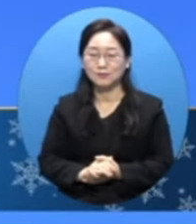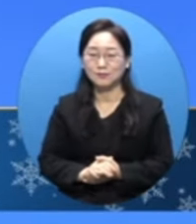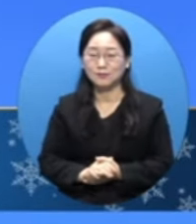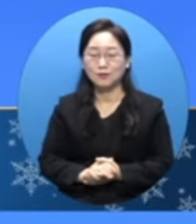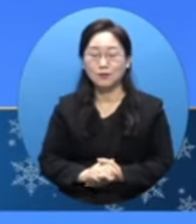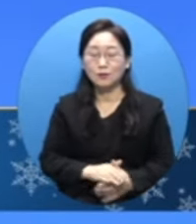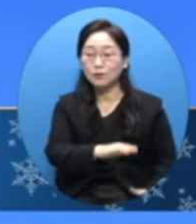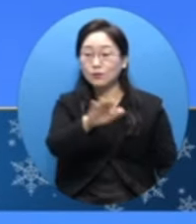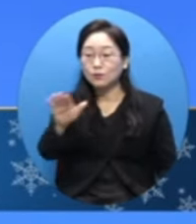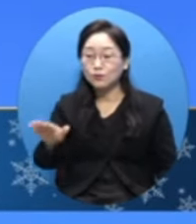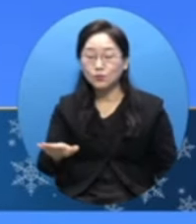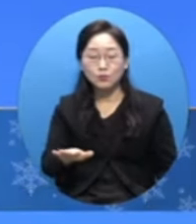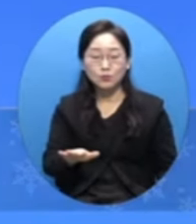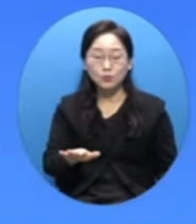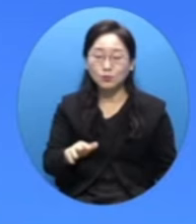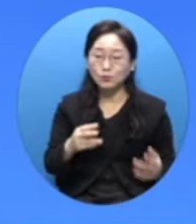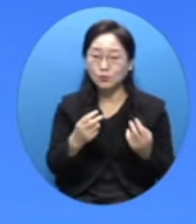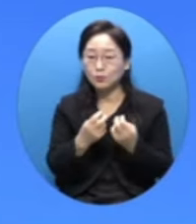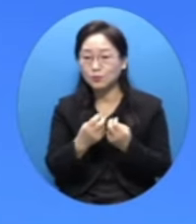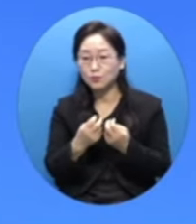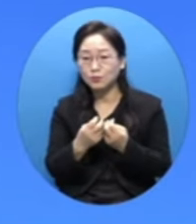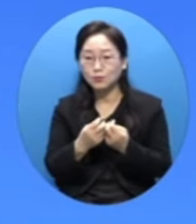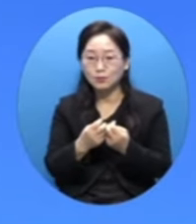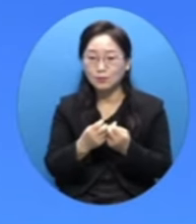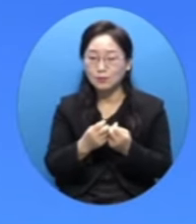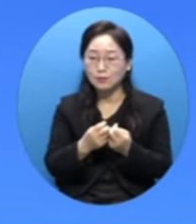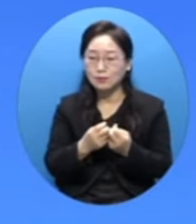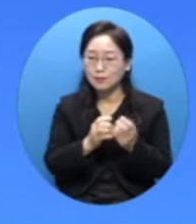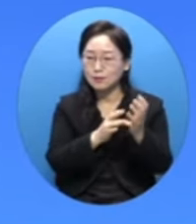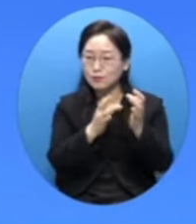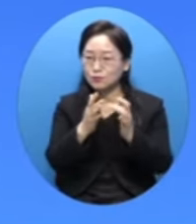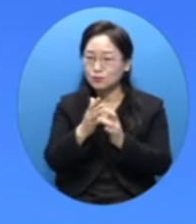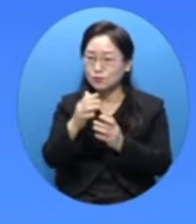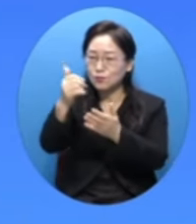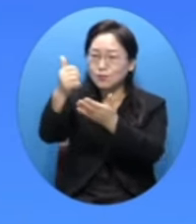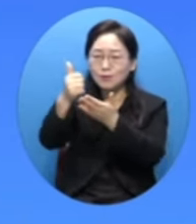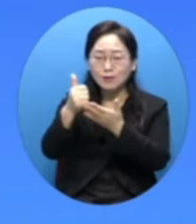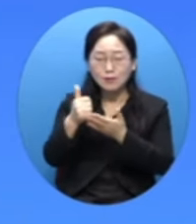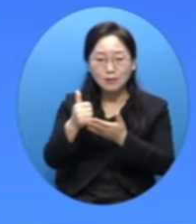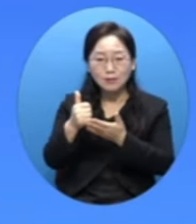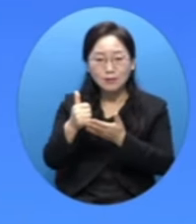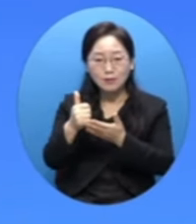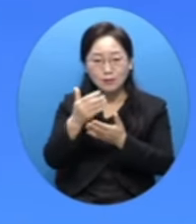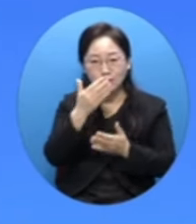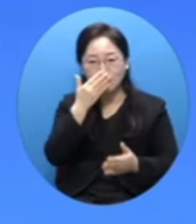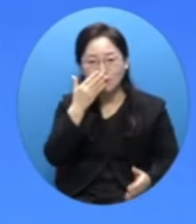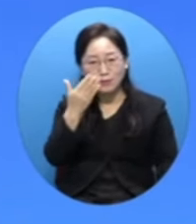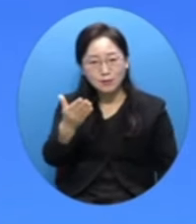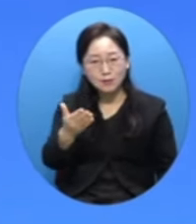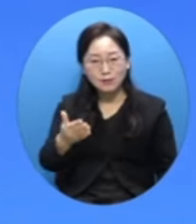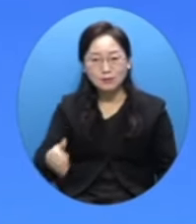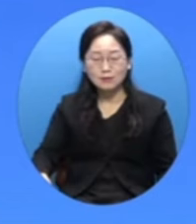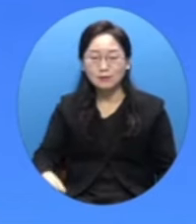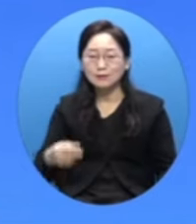우리가 어떻게 이 땅에 오신 예수님을 맞이할 것입니까? 2000년 전에